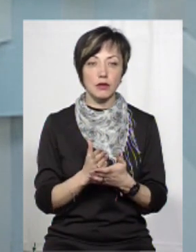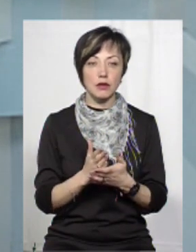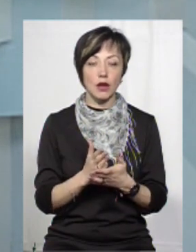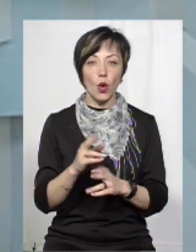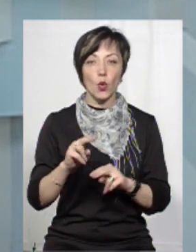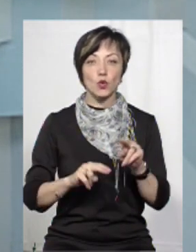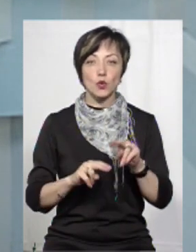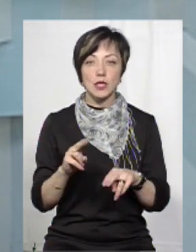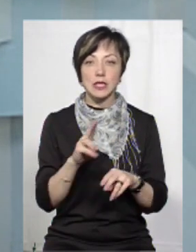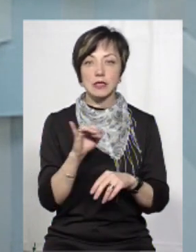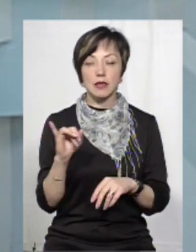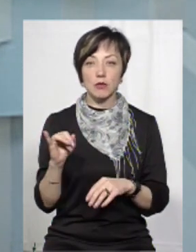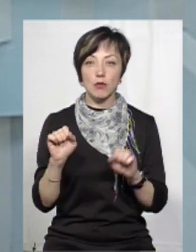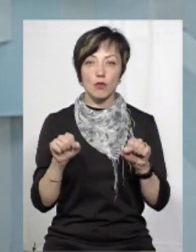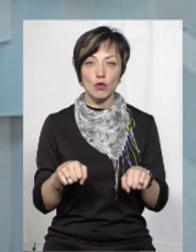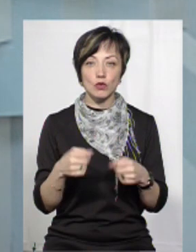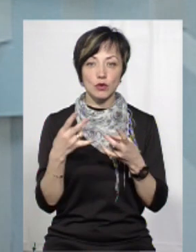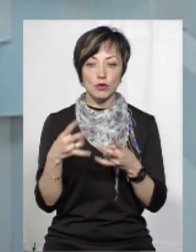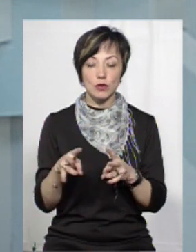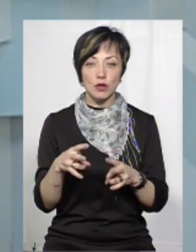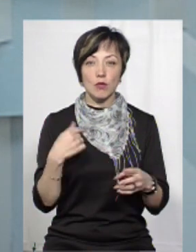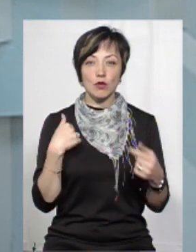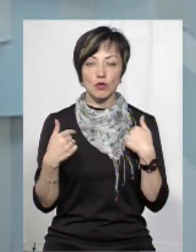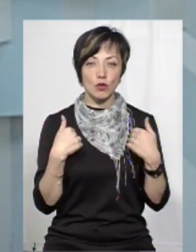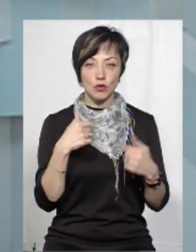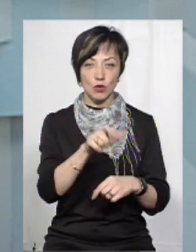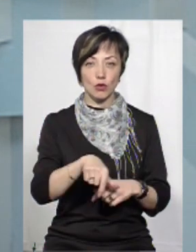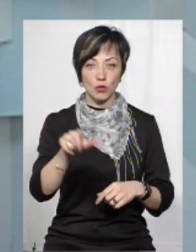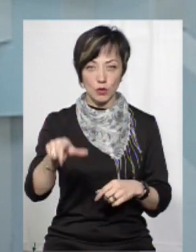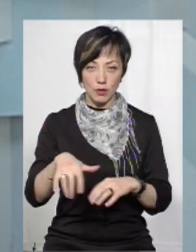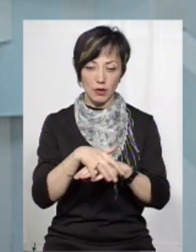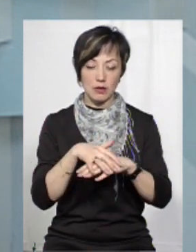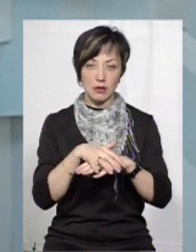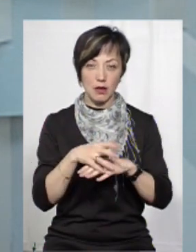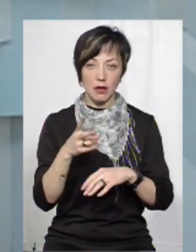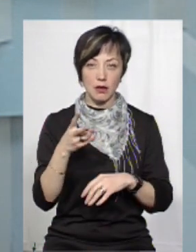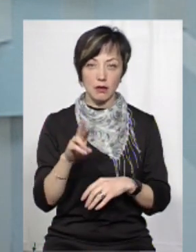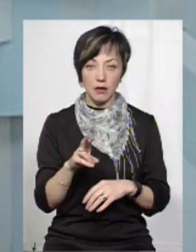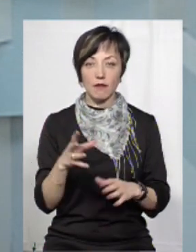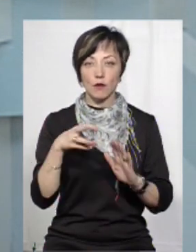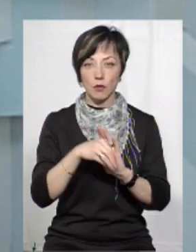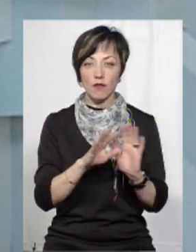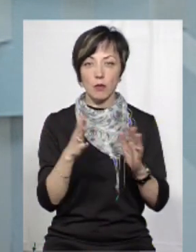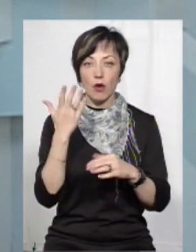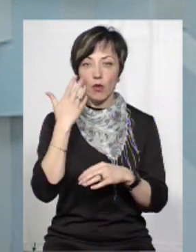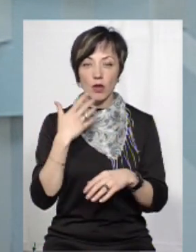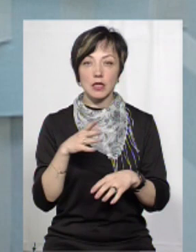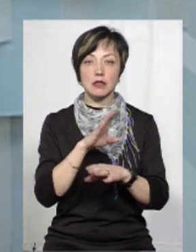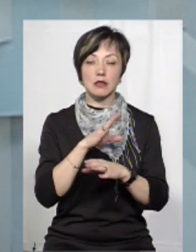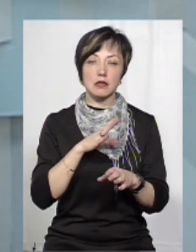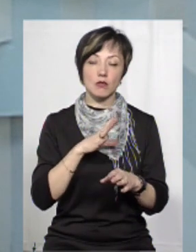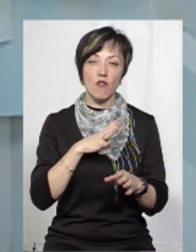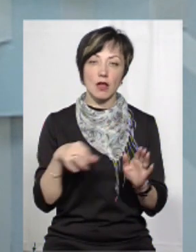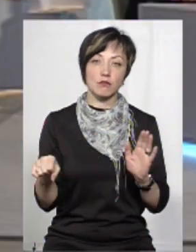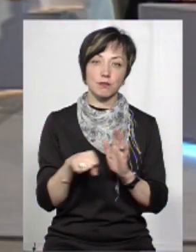являють конструкції, які можуть завдати тілесних пошкоджень населенню. В тому числі є випадки, коли трапляється і